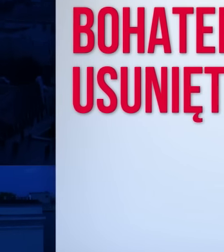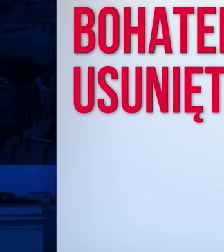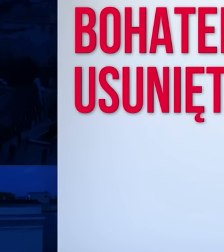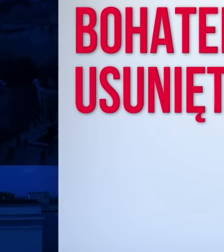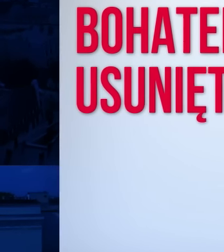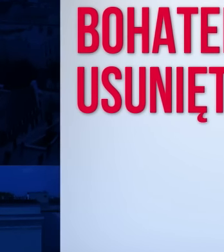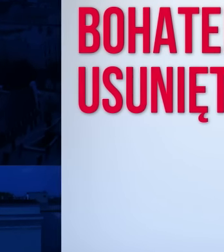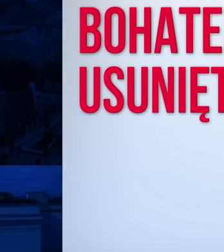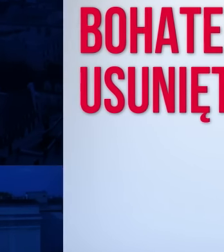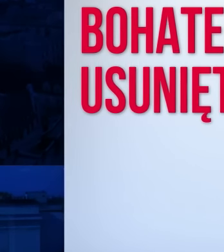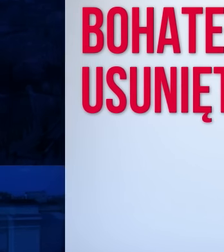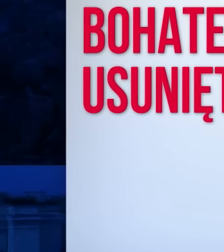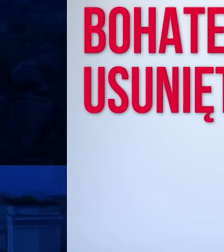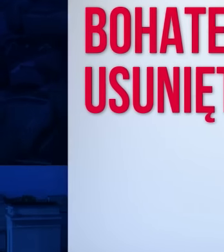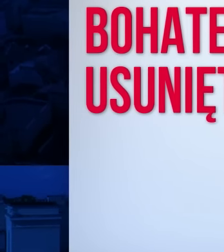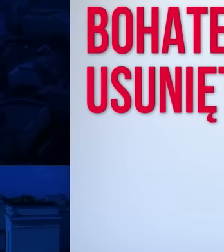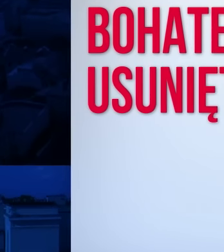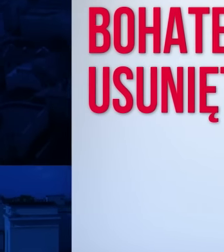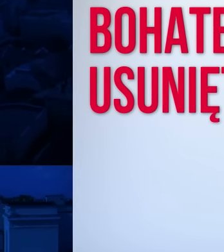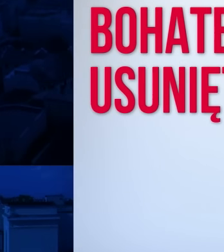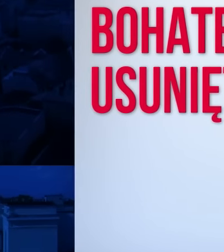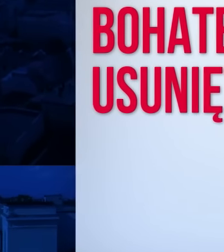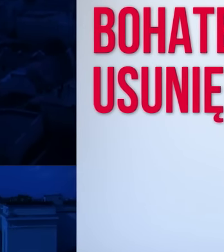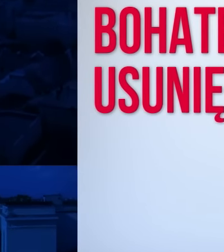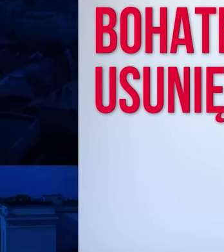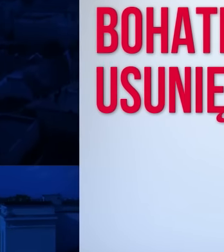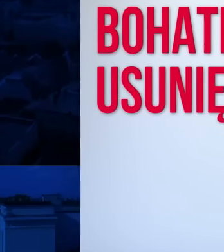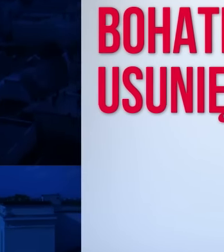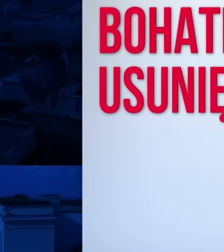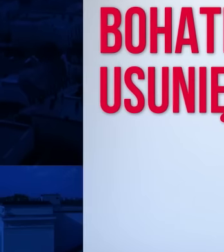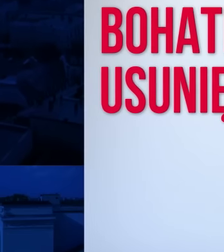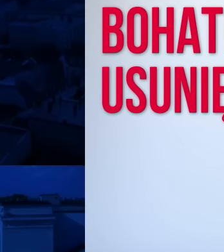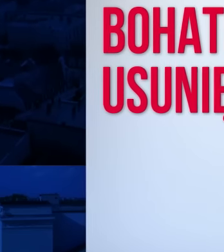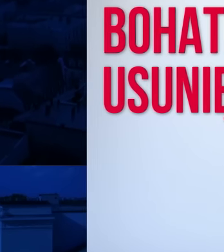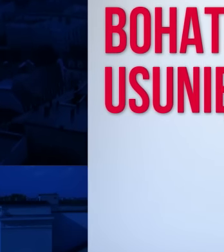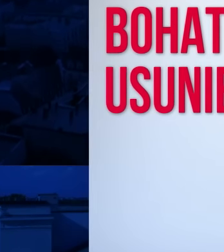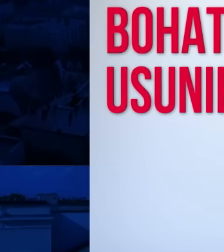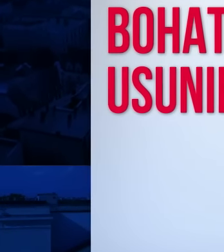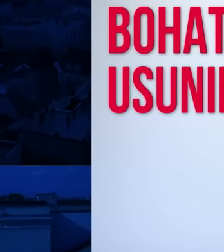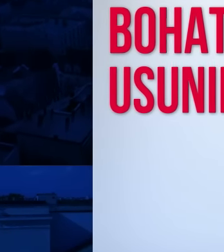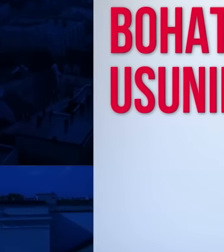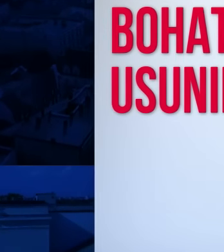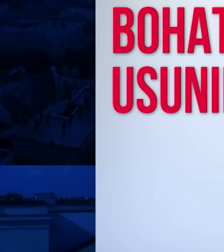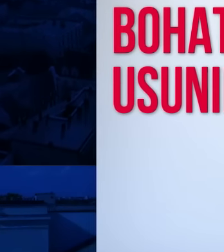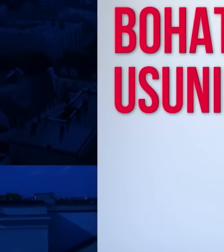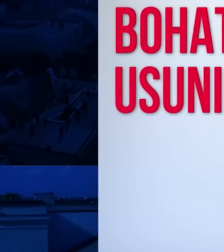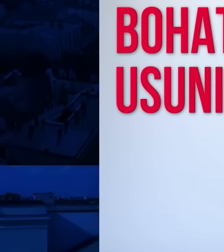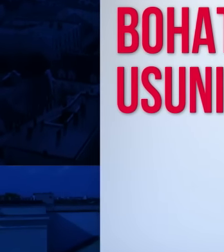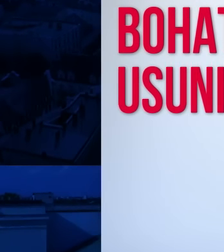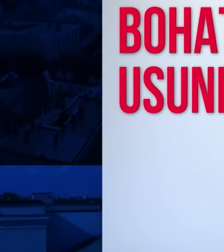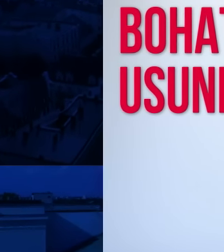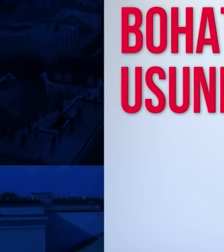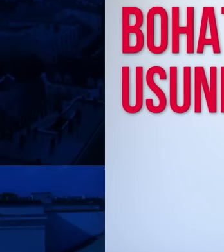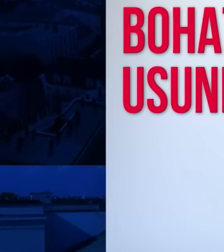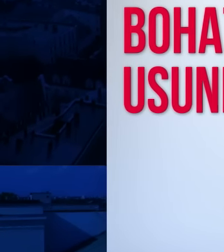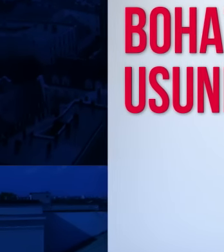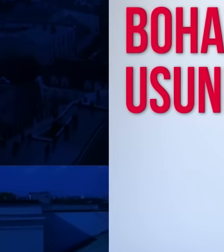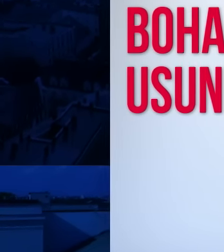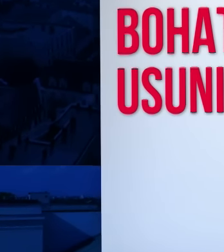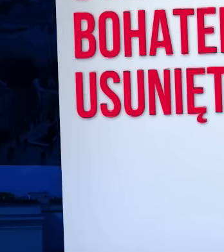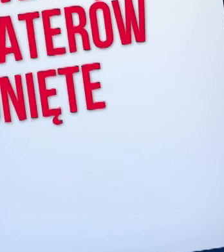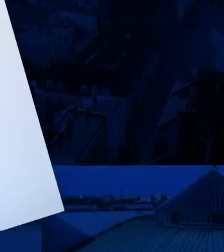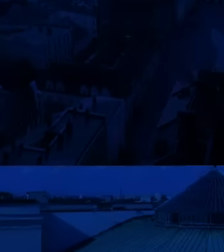Zmiany na wystawie głównej Muzeum II Wojny Światowej w Gdańsku wywołały burzę. Usunięto ekspozycje dotyczące Maksymiliana Kolbego, rodziny Ulmów i